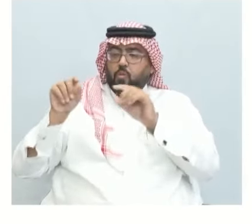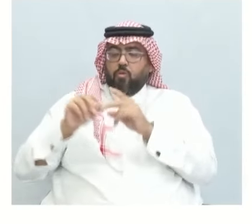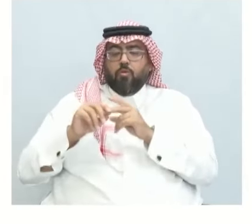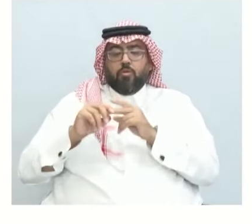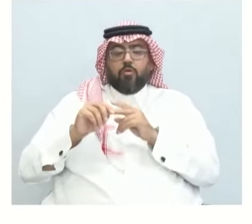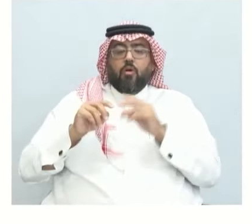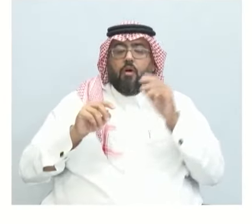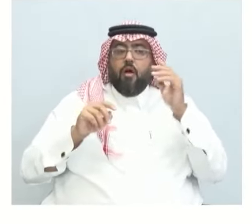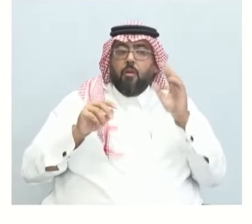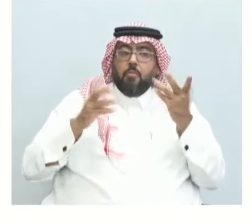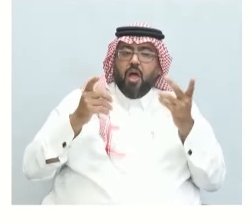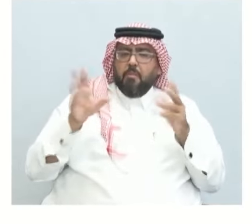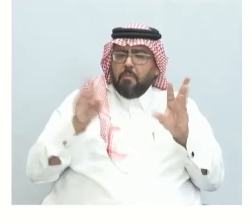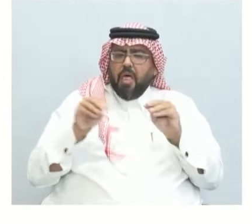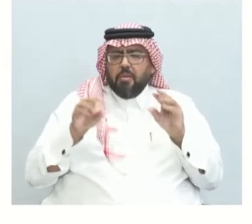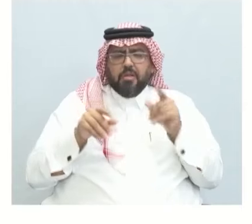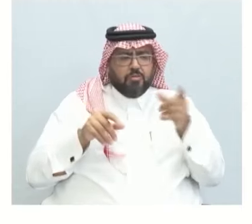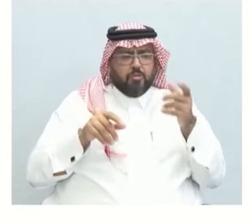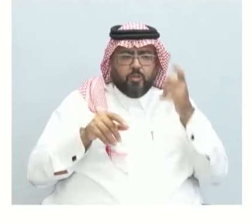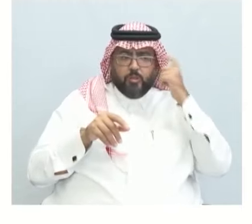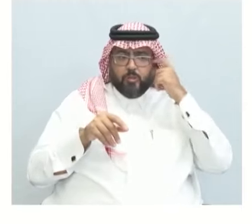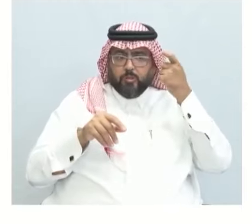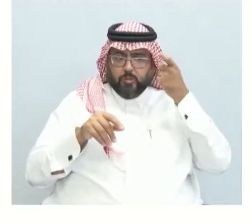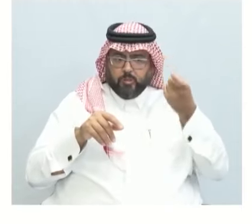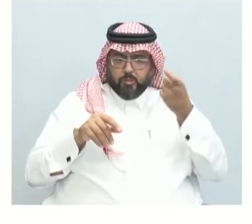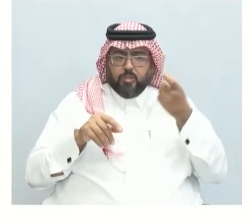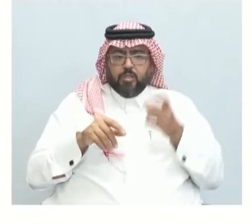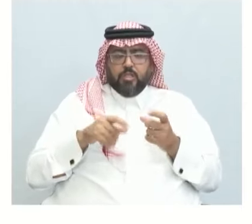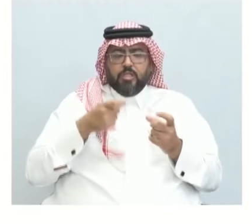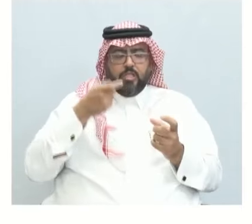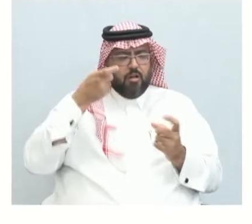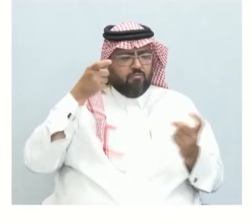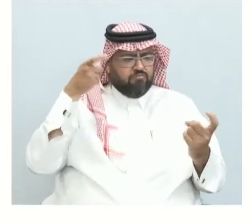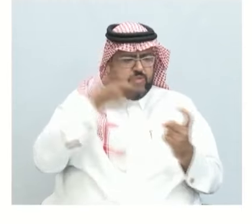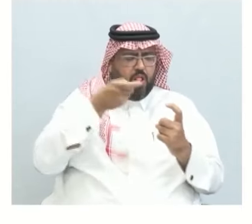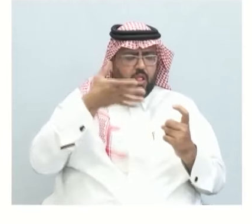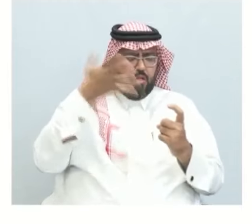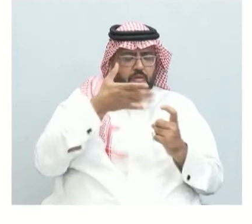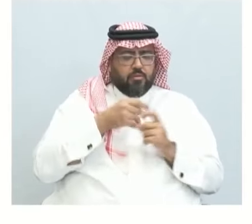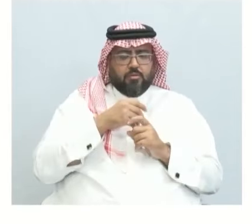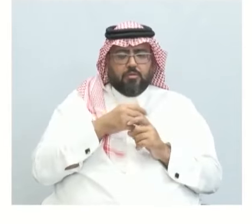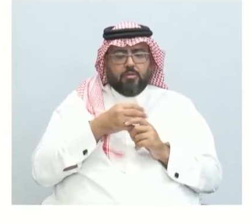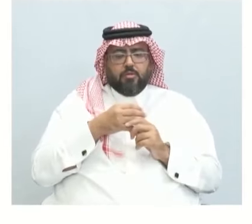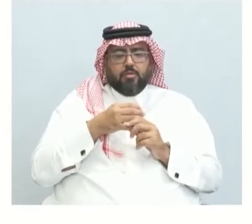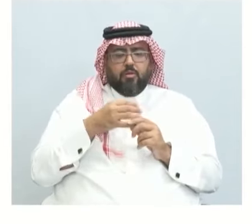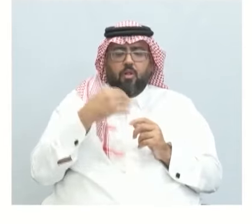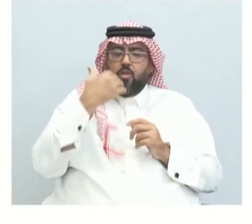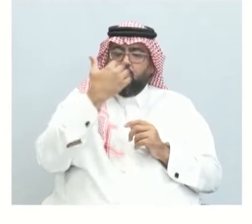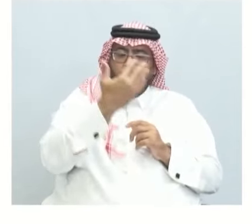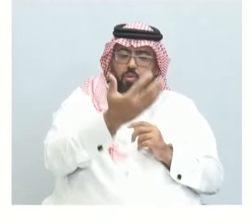طيش وعصبيه وسفه وما كان يحدث بينهم من ثارات وحروب تطول حينا